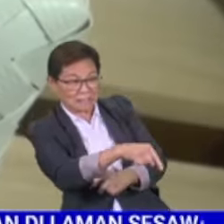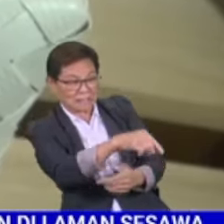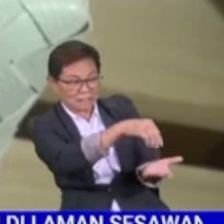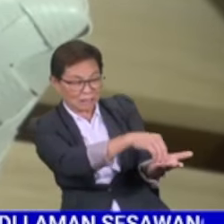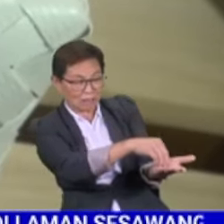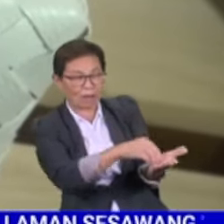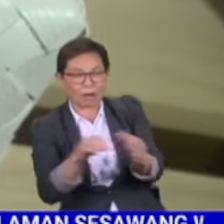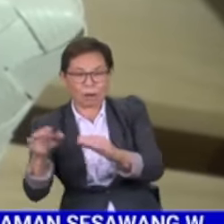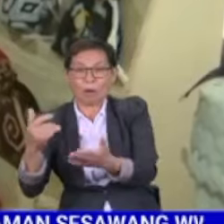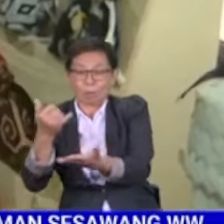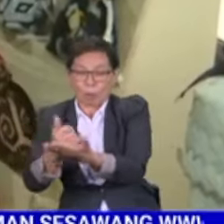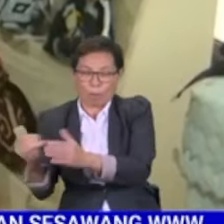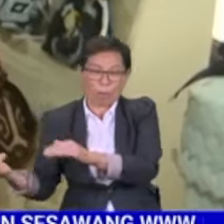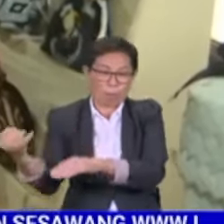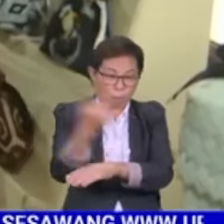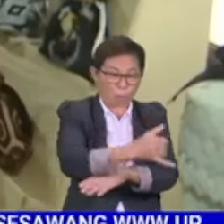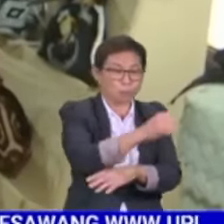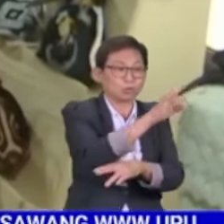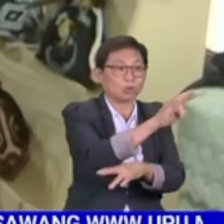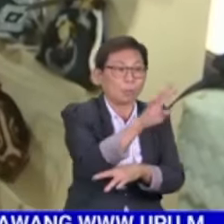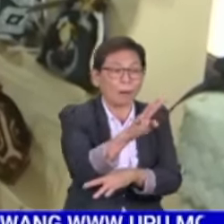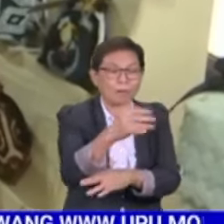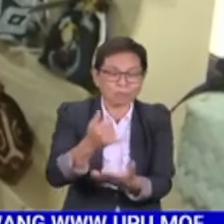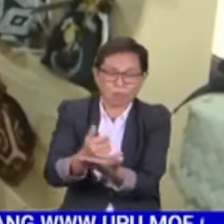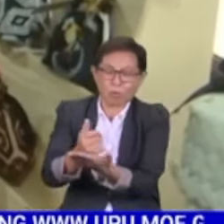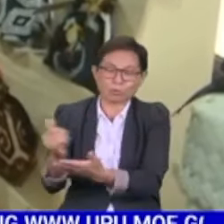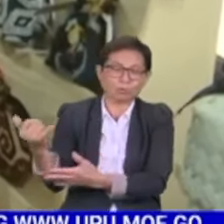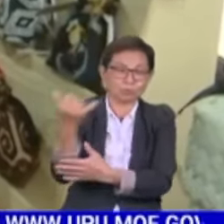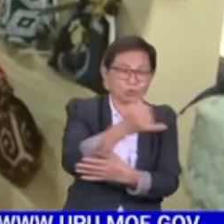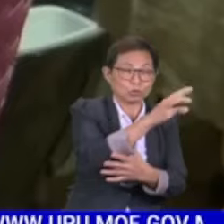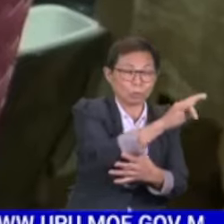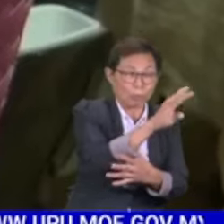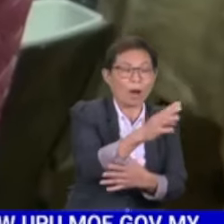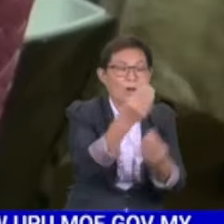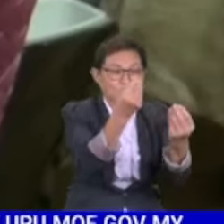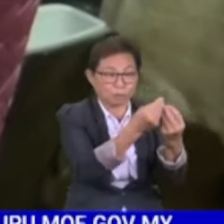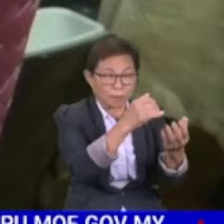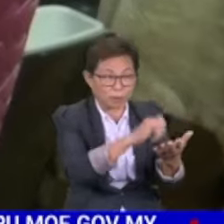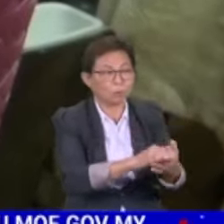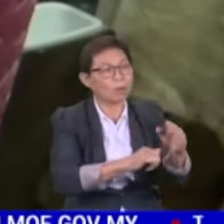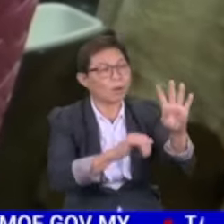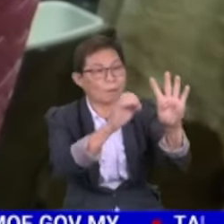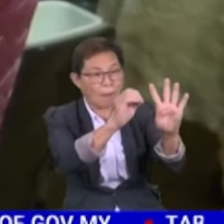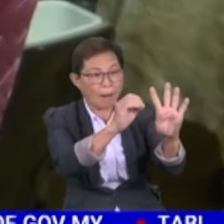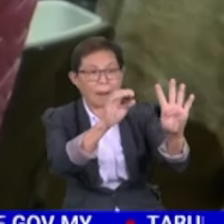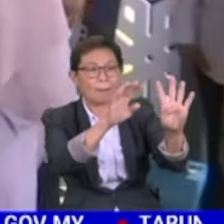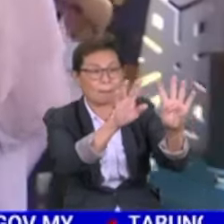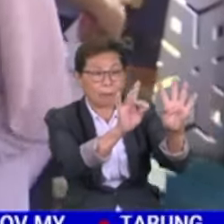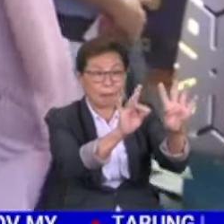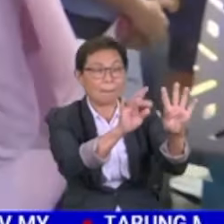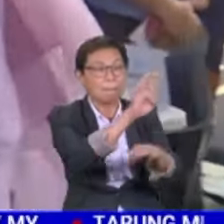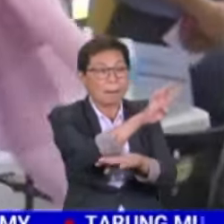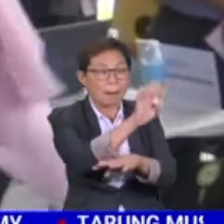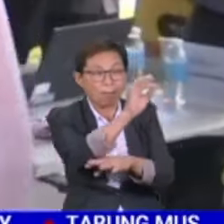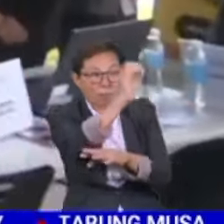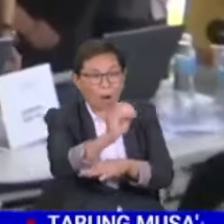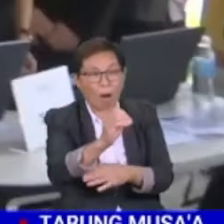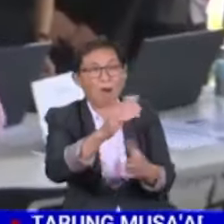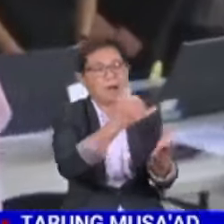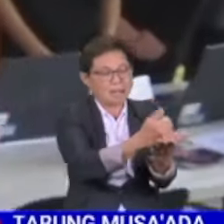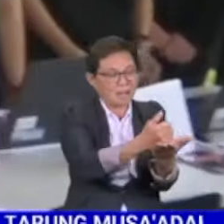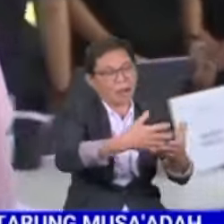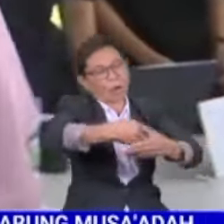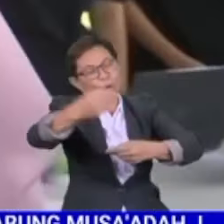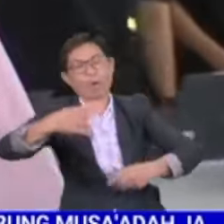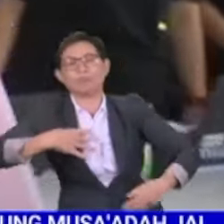menerima transit daripada 74 orang gelandangan dan daripada jumlah tersebut, 48% gelandangan keluar